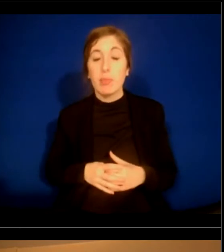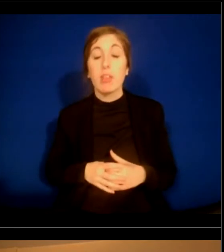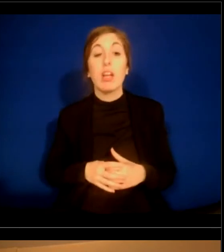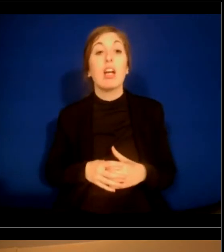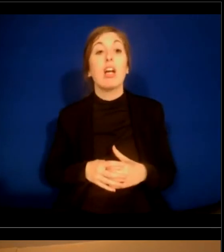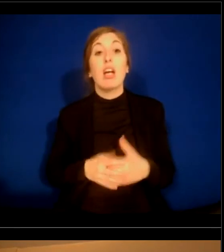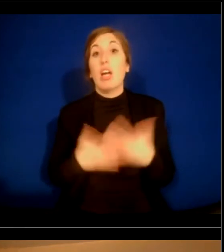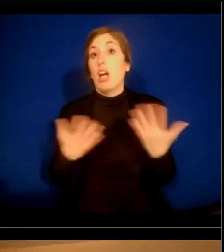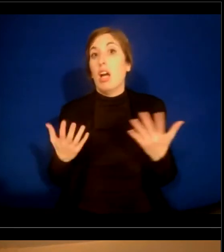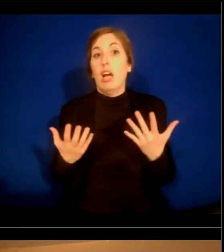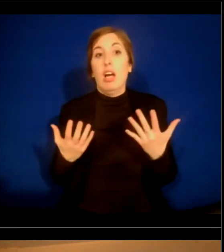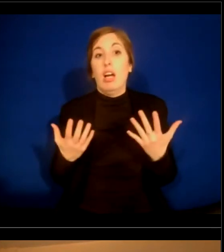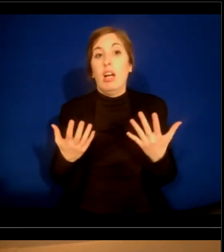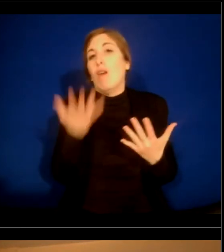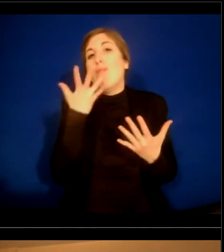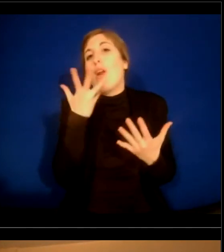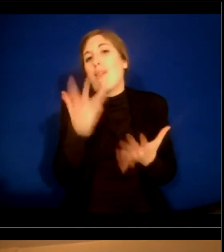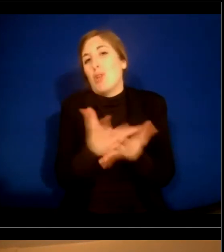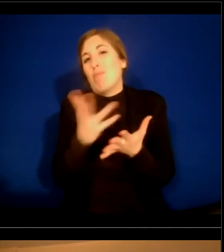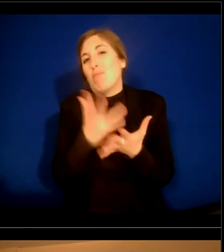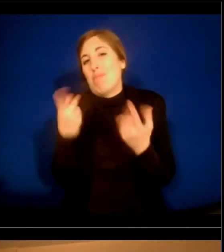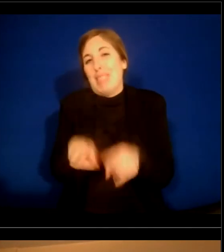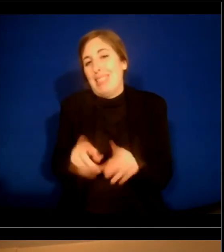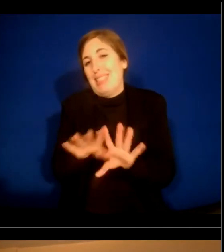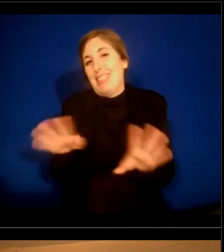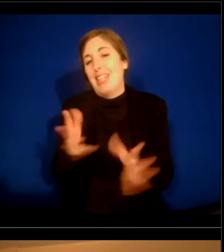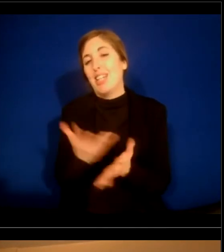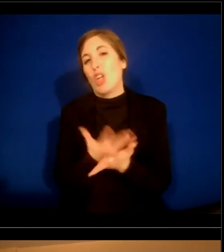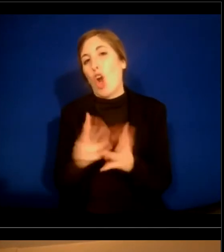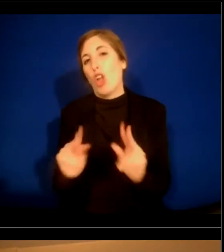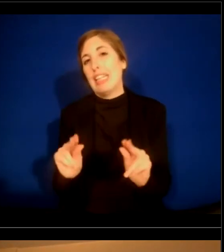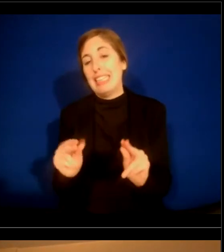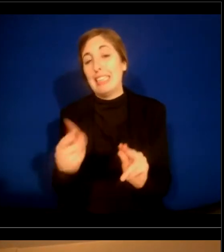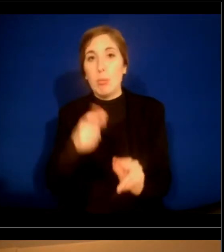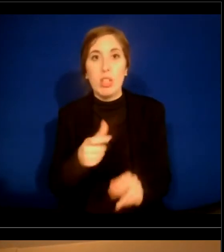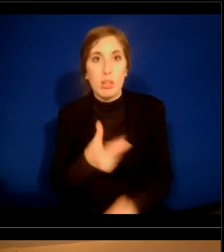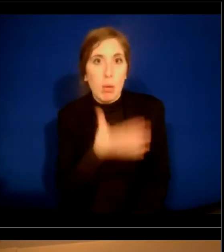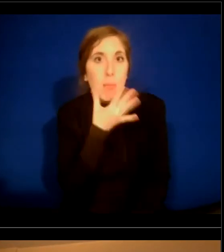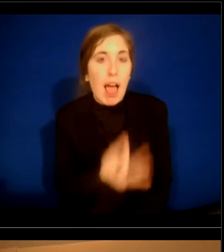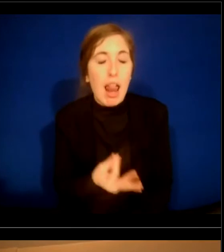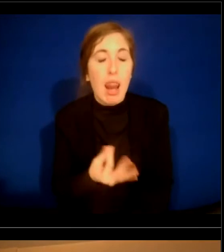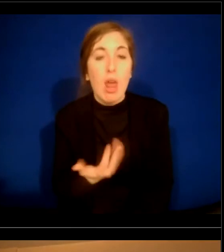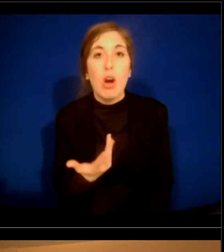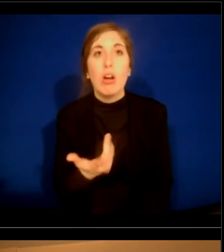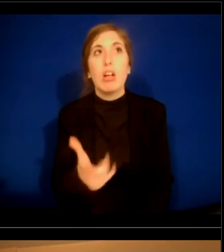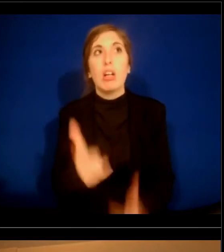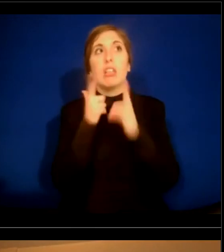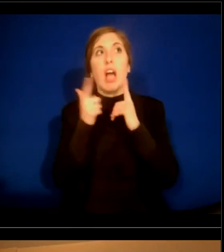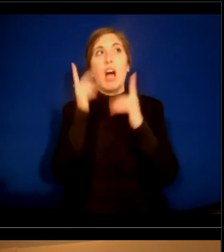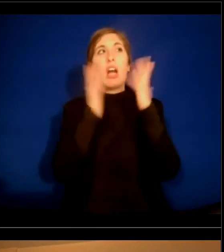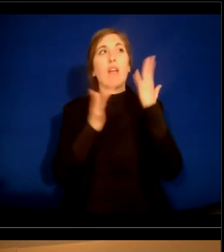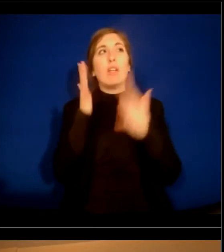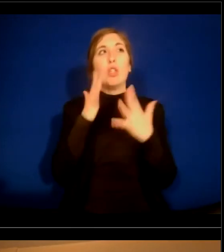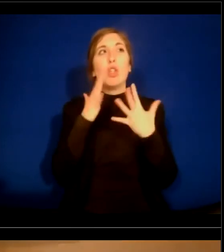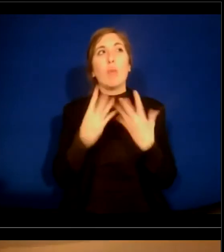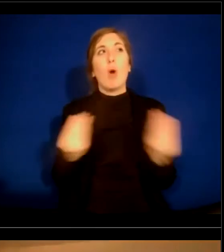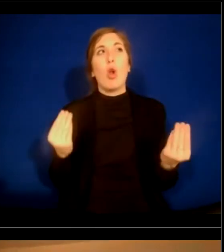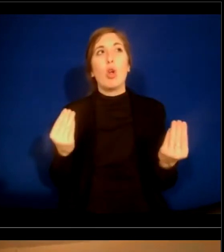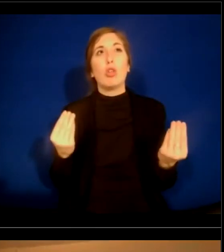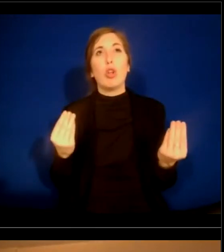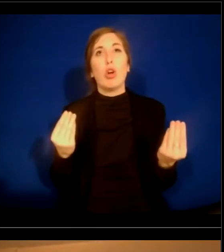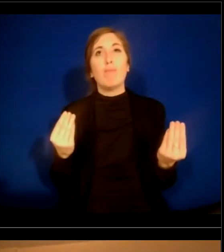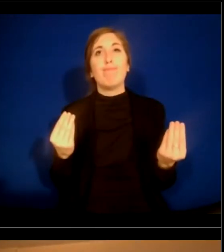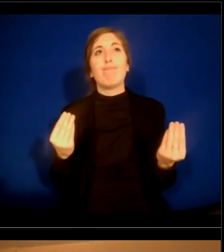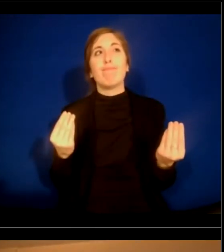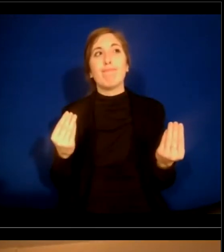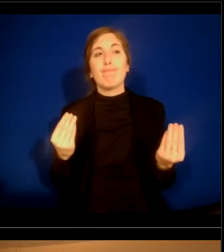Francesco Maiorino oggi che si aggirava al confine ucraino. Quindi sono persone che cercano anche di capire chi sta facendo cosa, che bisogni